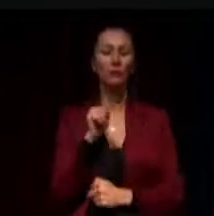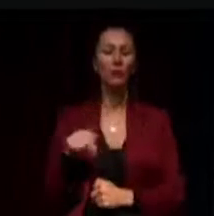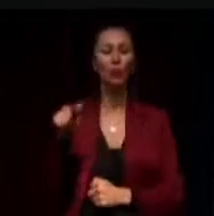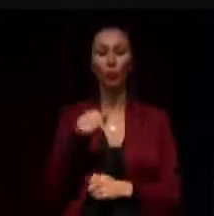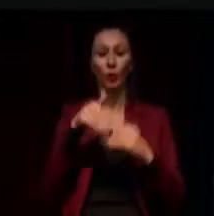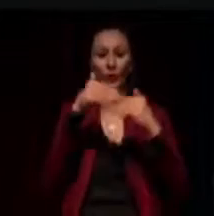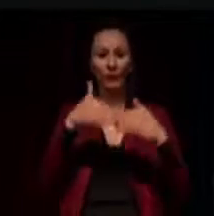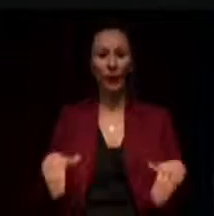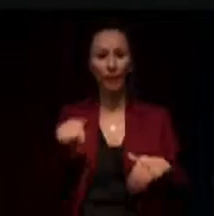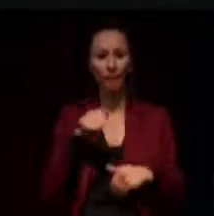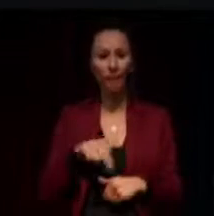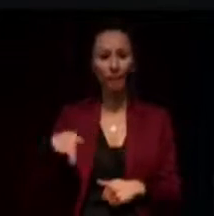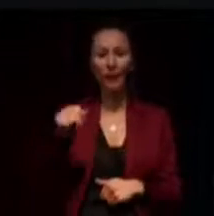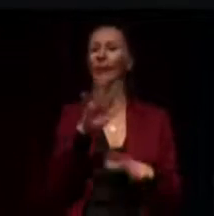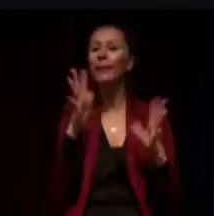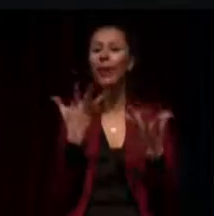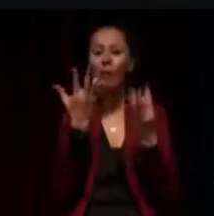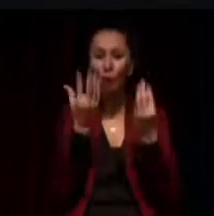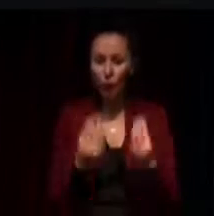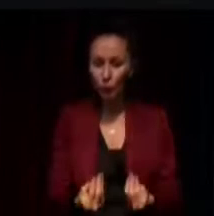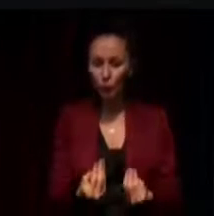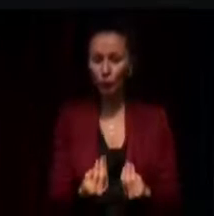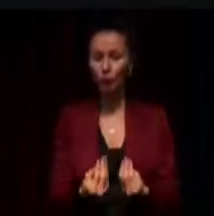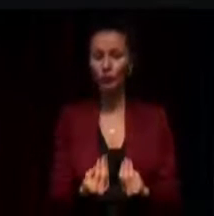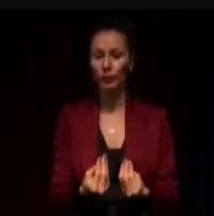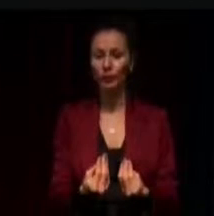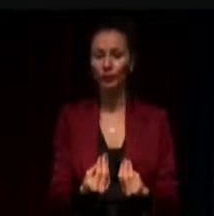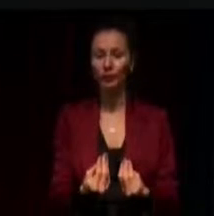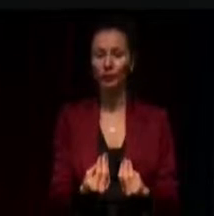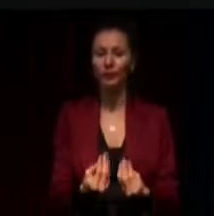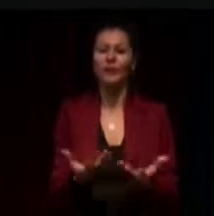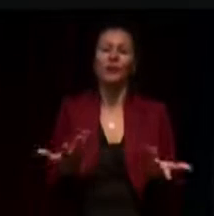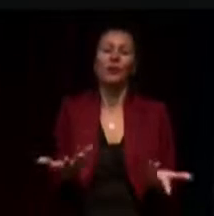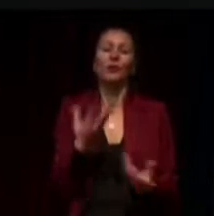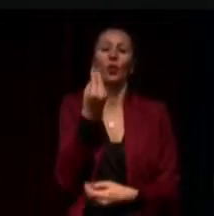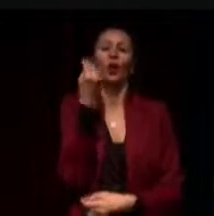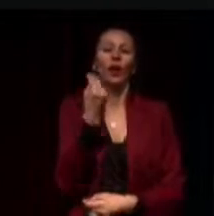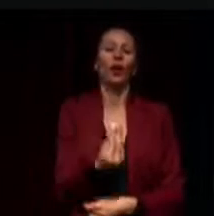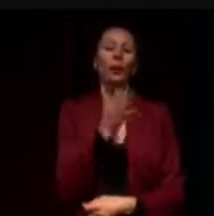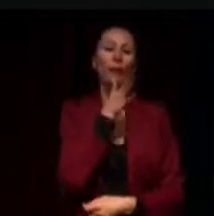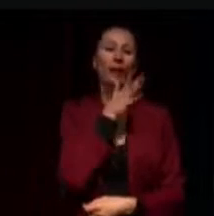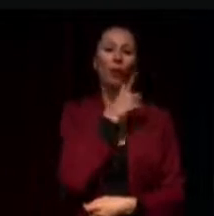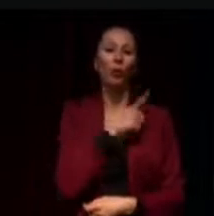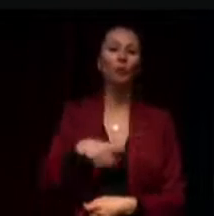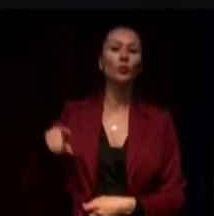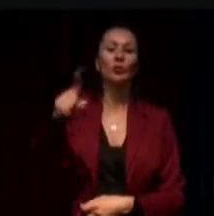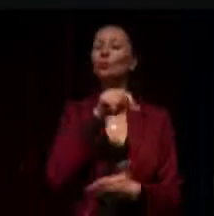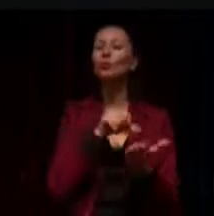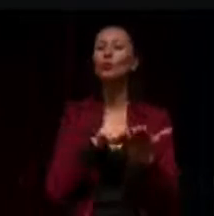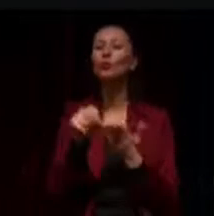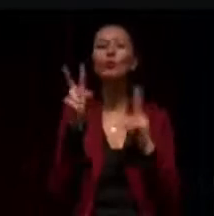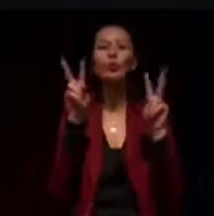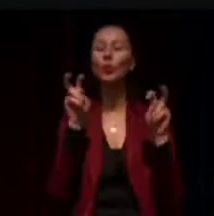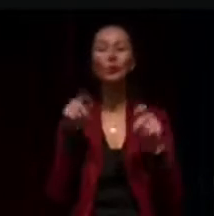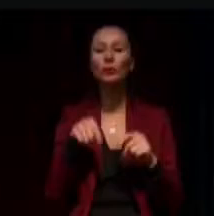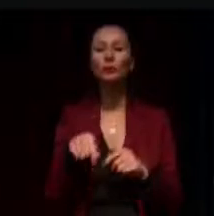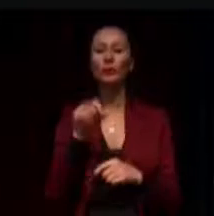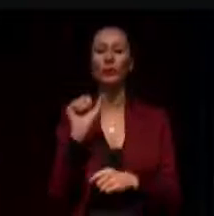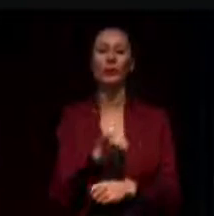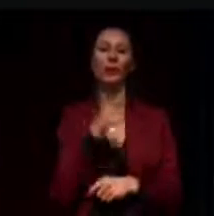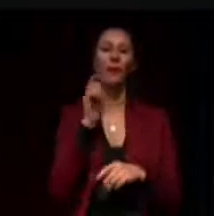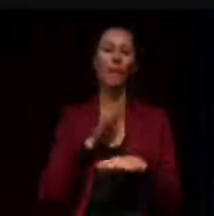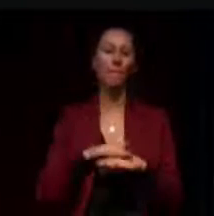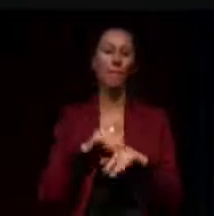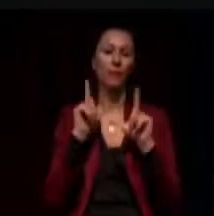Bu tedbirlerin neler olduğunu da artık çok iyi biliyoruz. Bütün mesele gereğini yapmaktır.